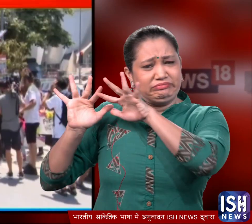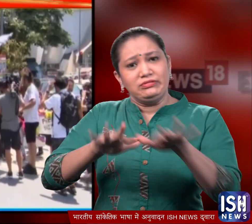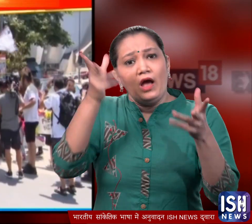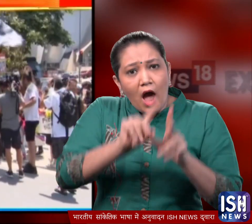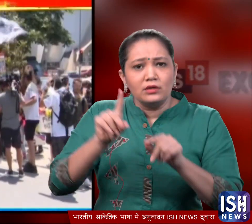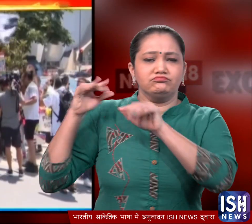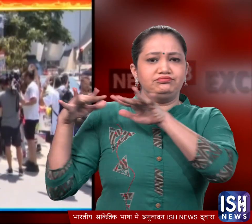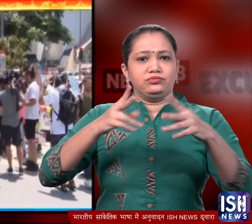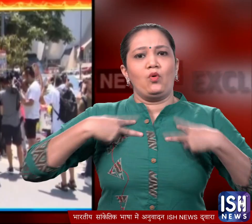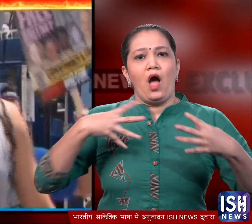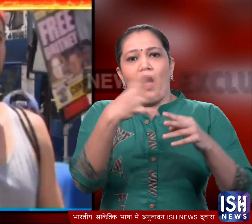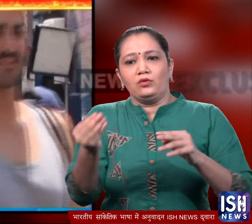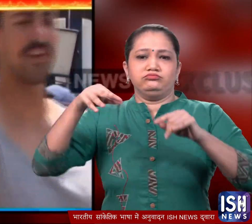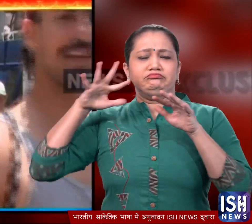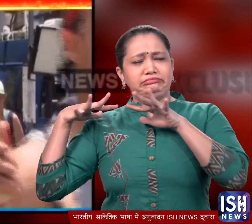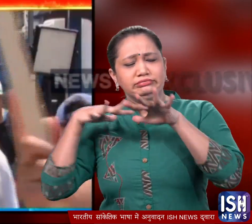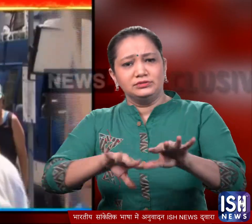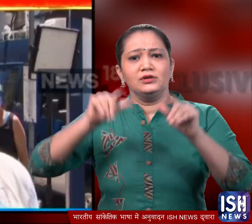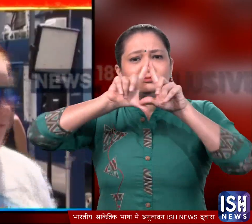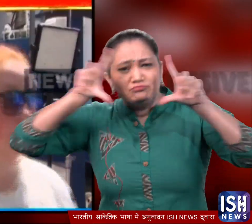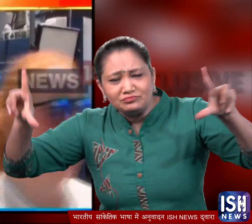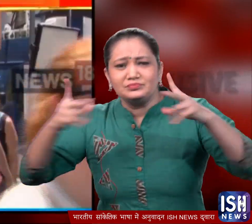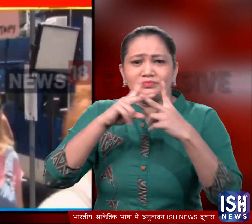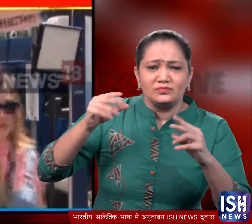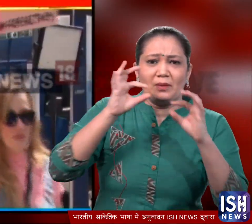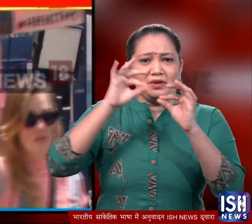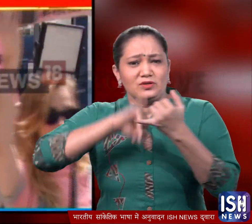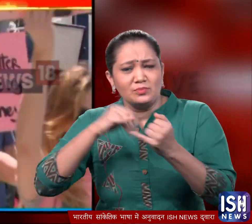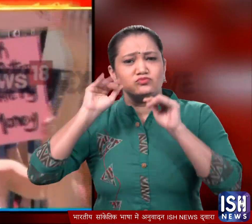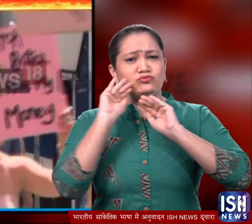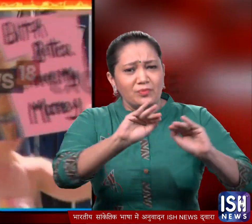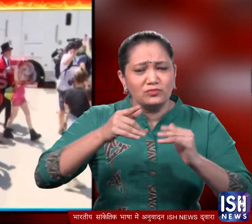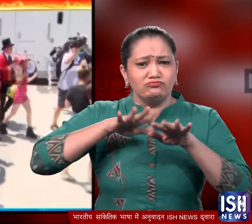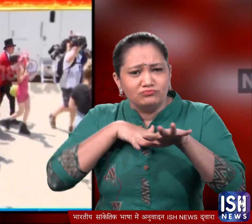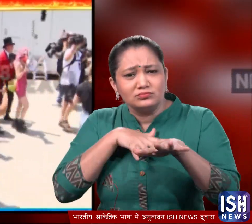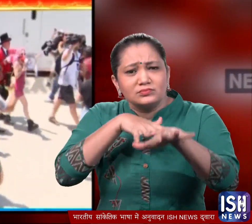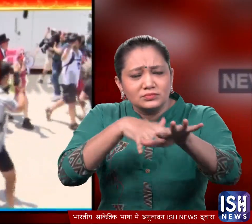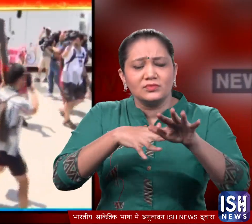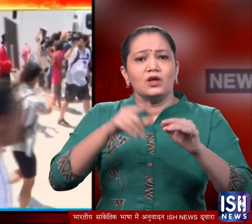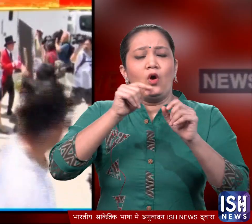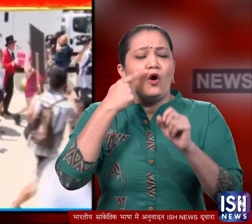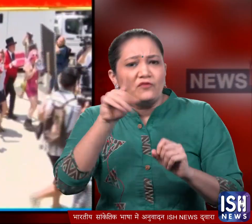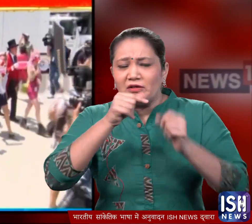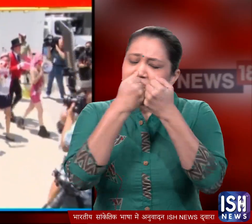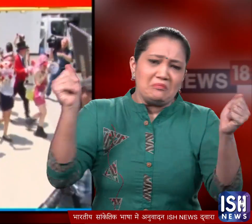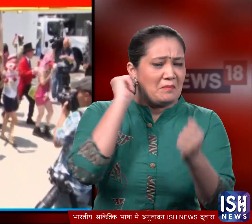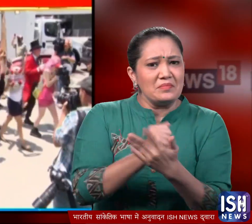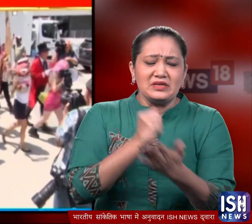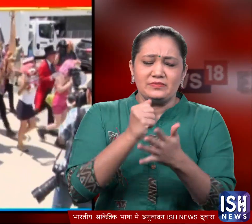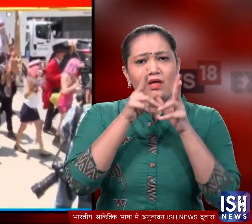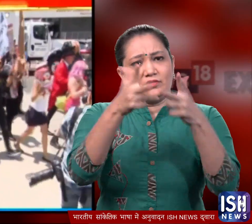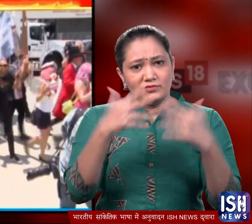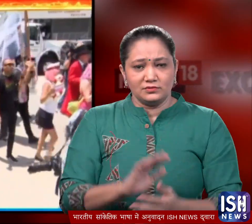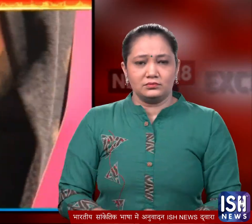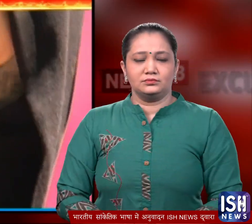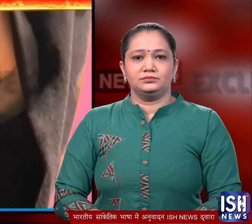एक बार फिर अदालत के बाहर जुट गए। हाथों में तख्तियां लेकर ब्रिटनी स्पीयर्स के समर्थकों ने मार्च निकाला और उन्हें उनके पिता से तुरंत आजाद करने